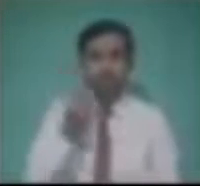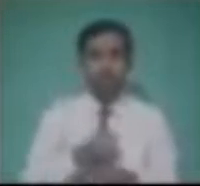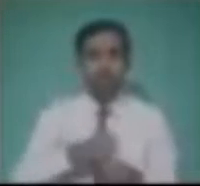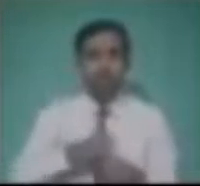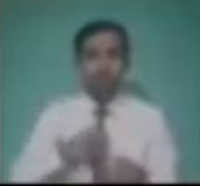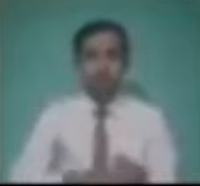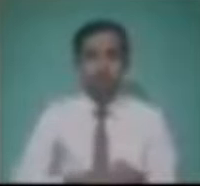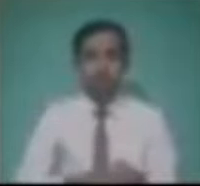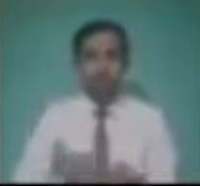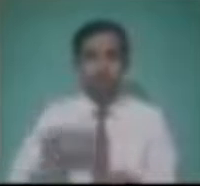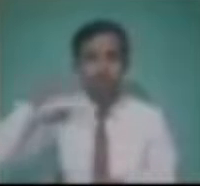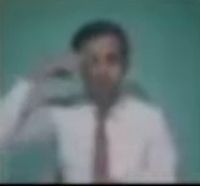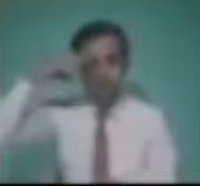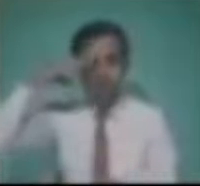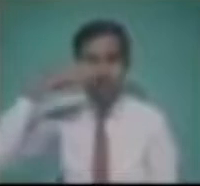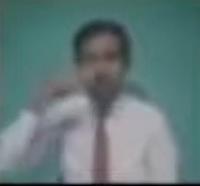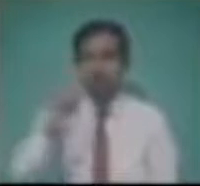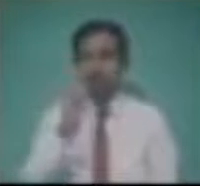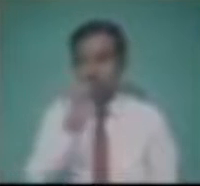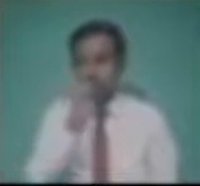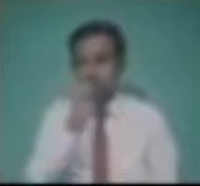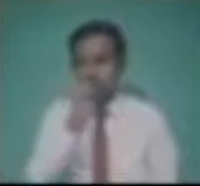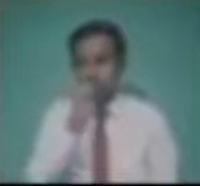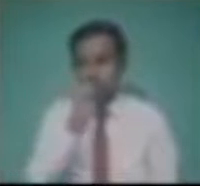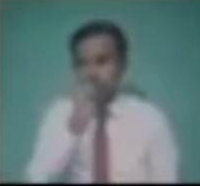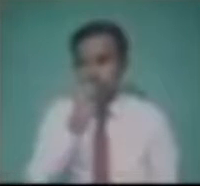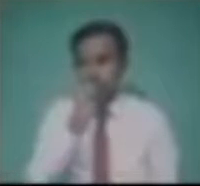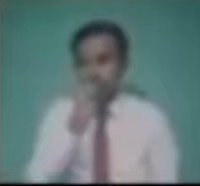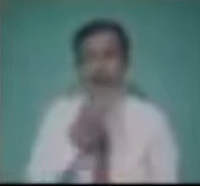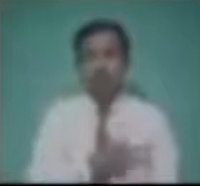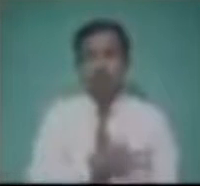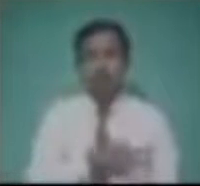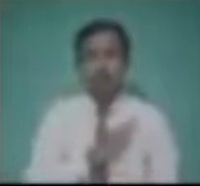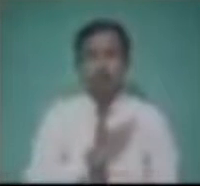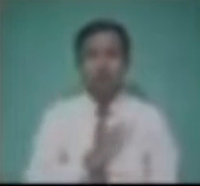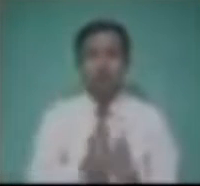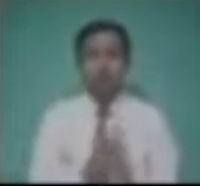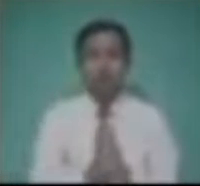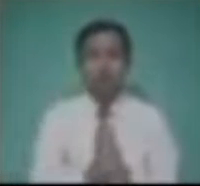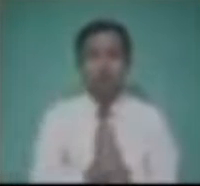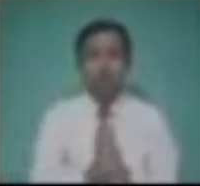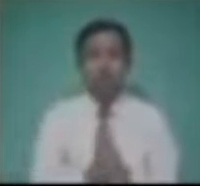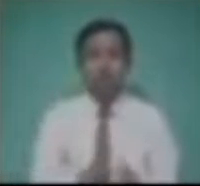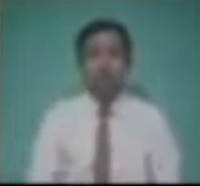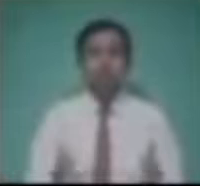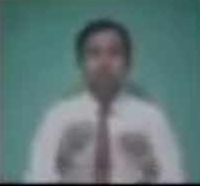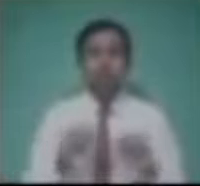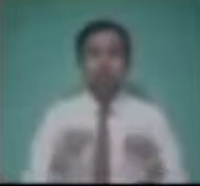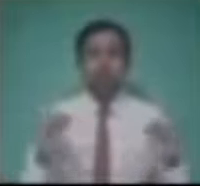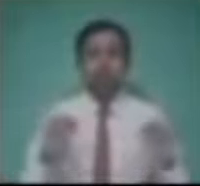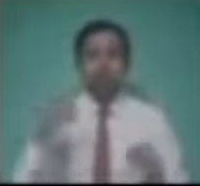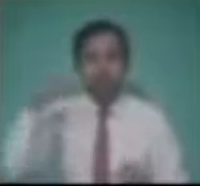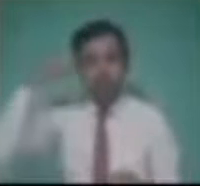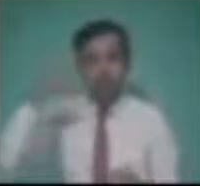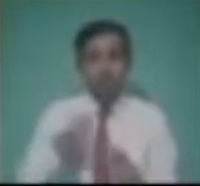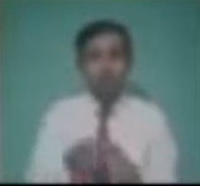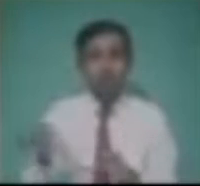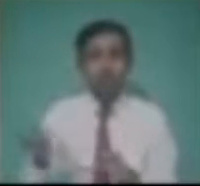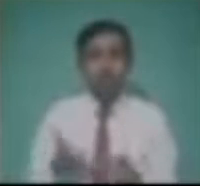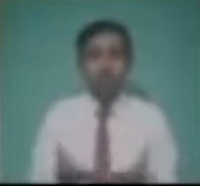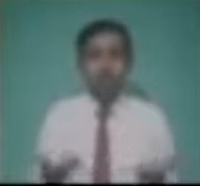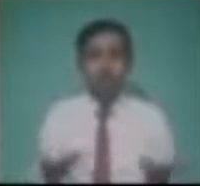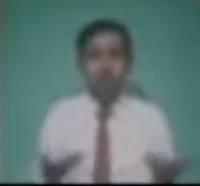ගෑස් මිල, විදුලිය, ජලය ස්වාමීන් වහන්සේලා පූජ්‍ය පක්ෂයේ පාරවල් වලට බහලා තියෙනවා. විදුලි බිල ගෙවා ගන්න